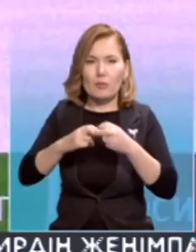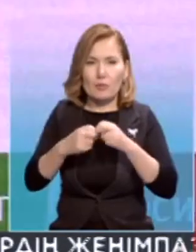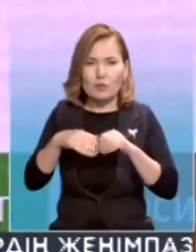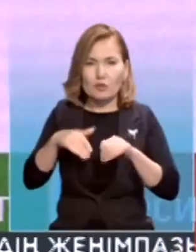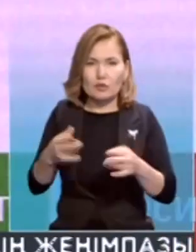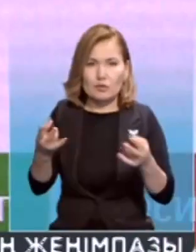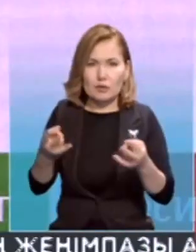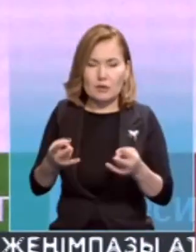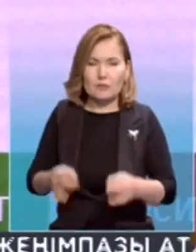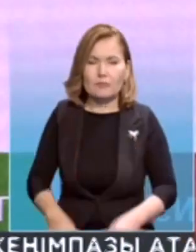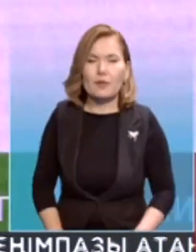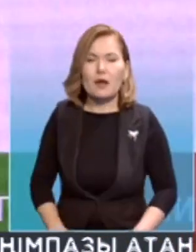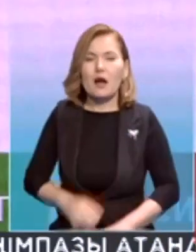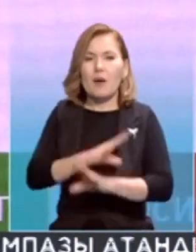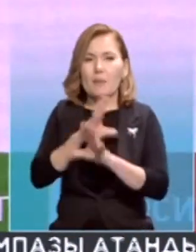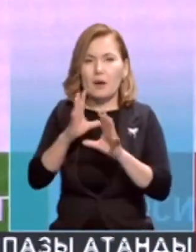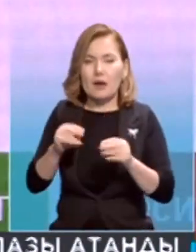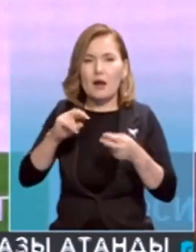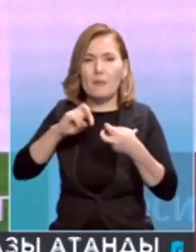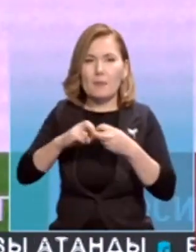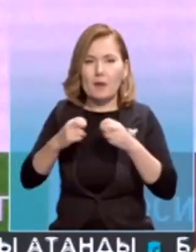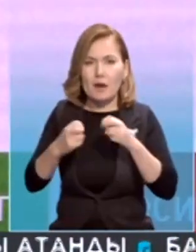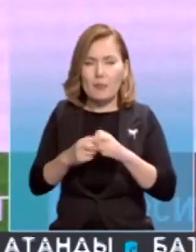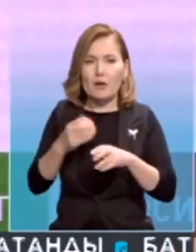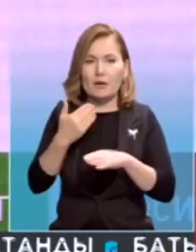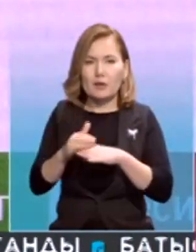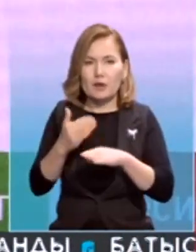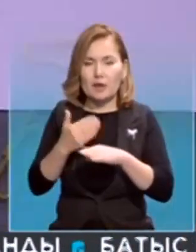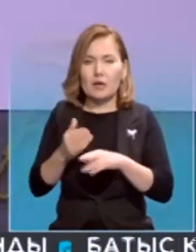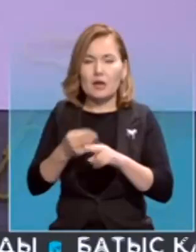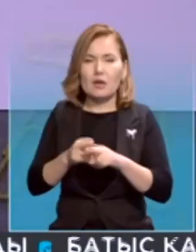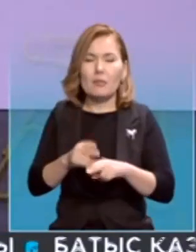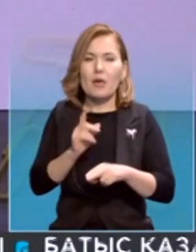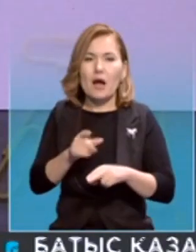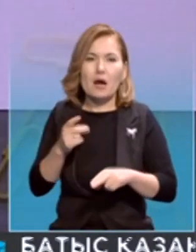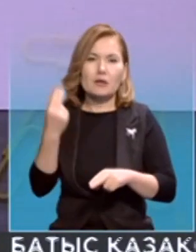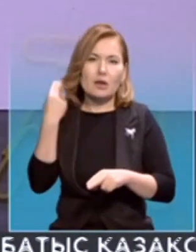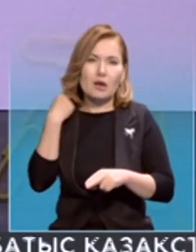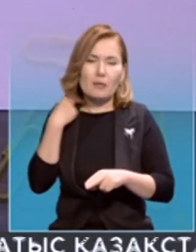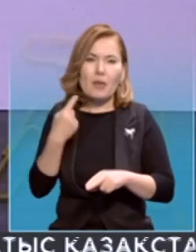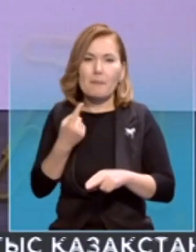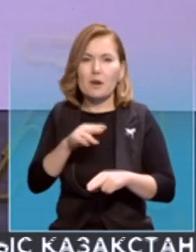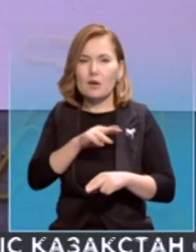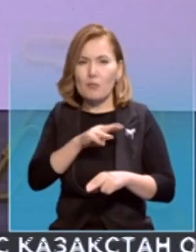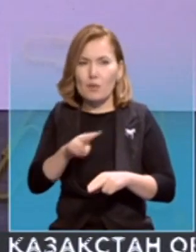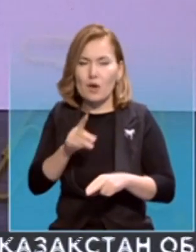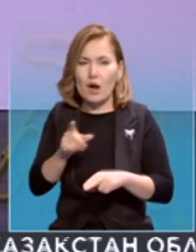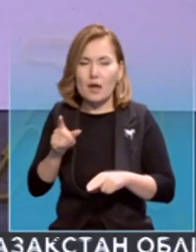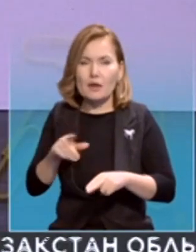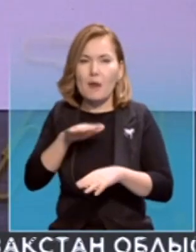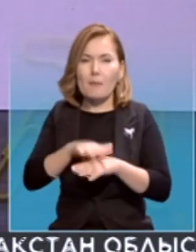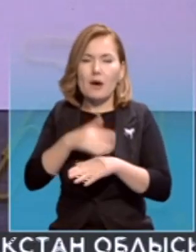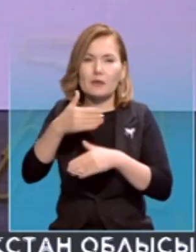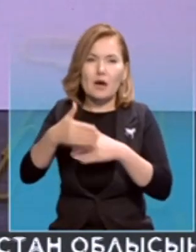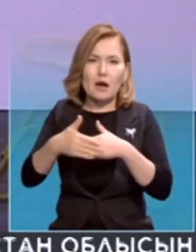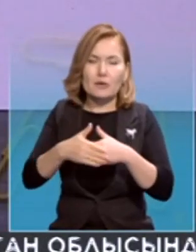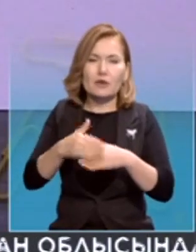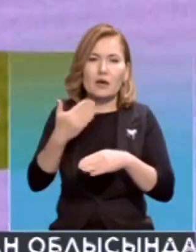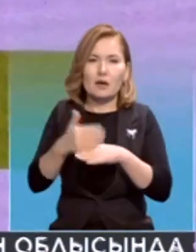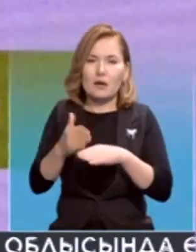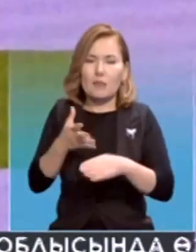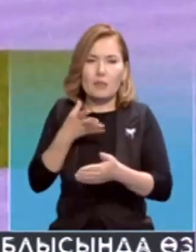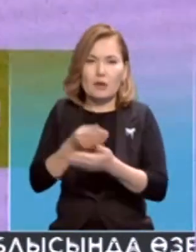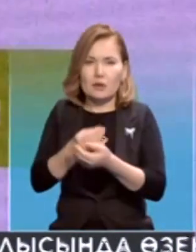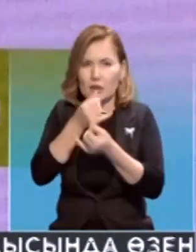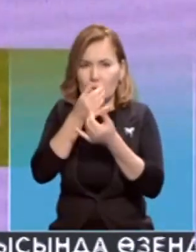deyiz. Ал проблемалык кредиттин көлөмү 1/2 триллион теңгеге жеткен. Миллиондон аса адамдын банк алдындагы берешегин өтөүгө жагдай